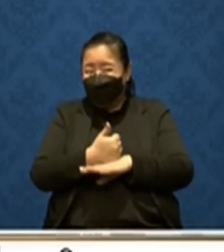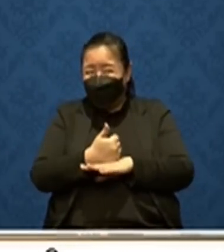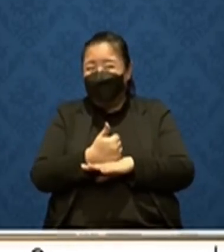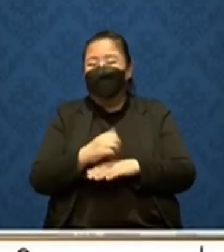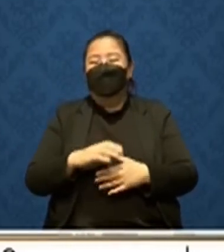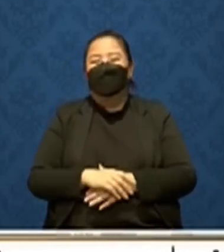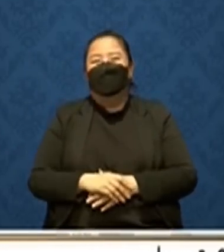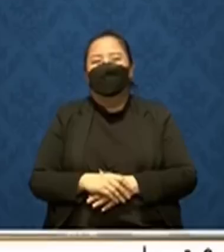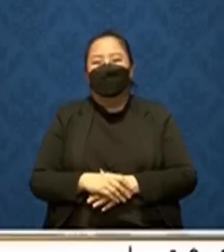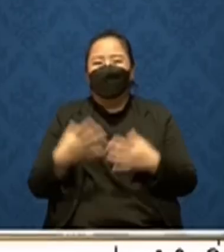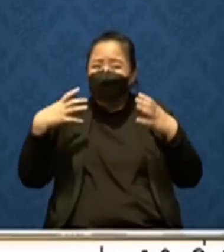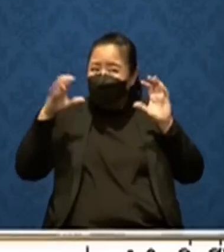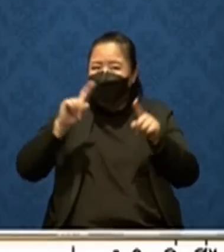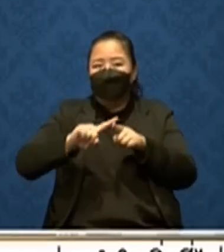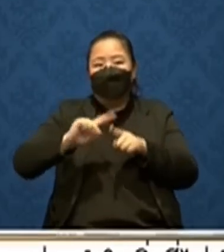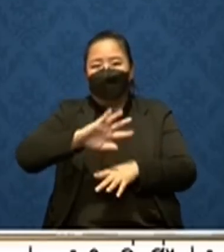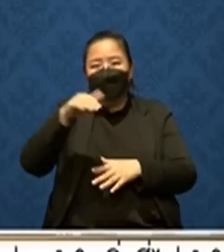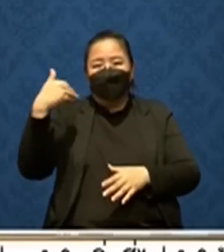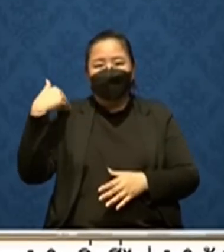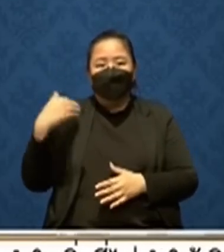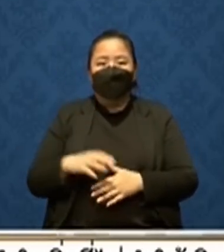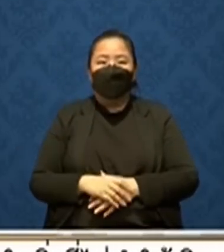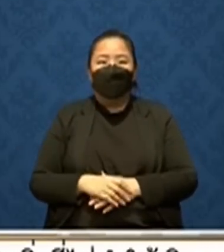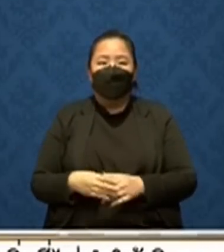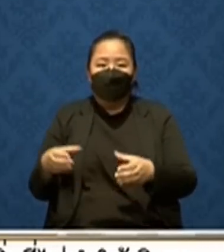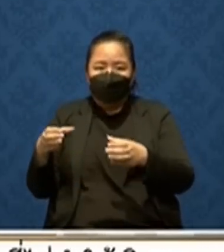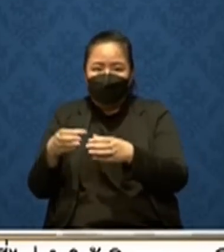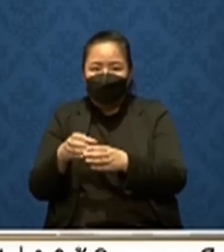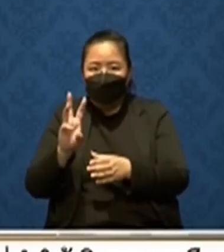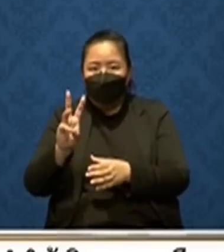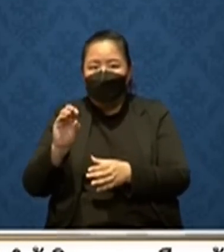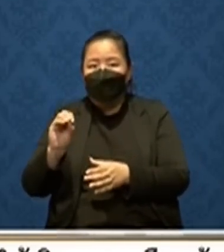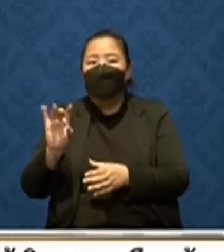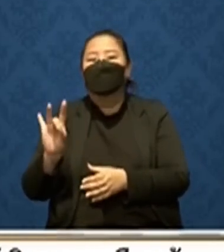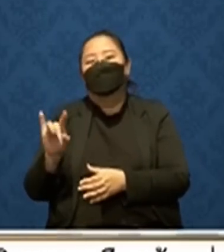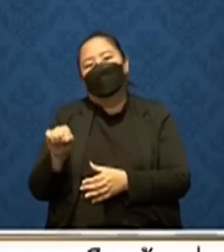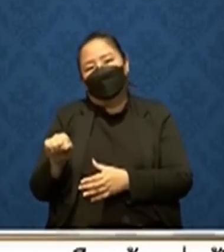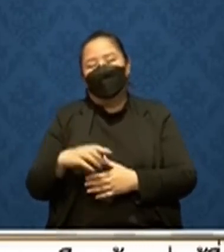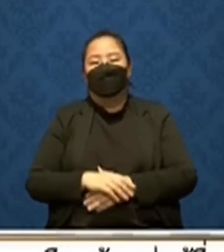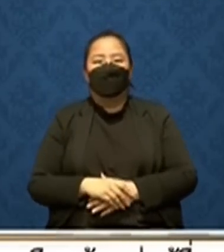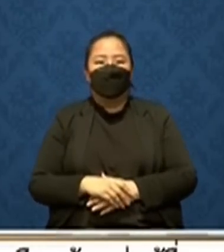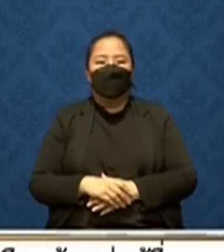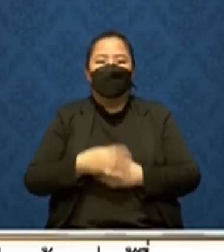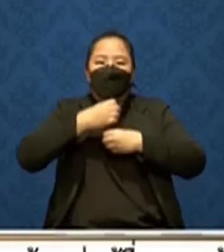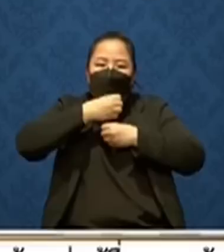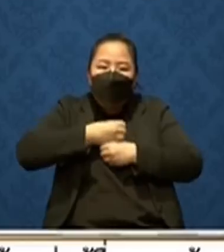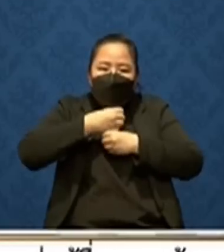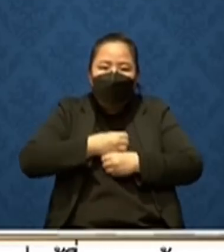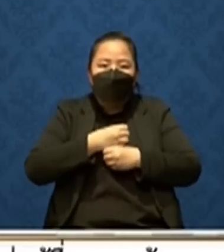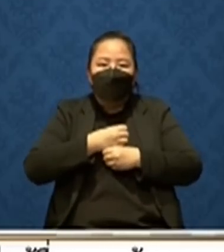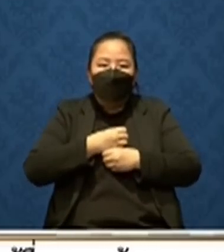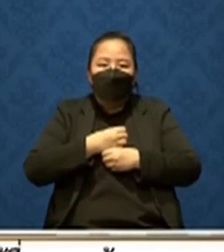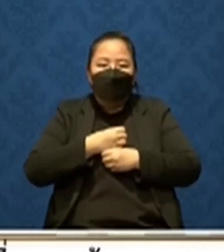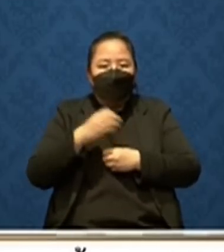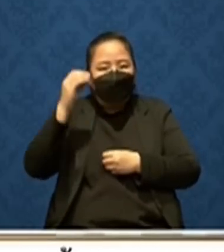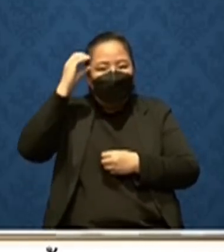สุทธิบัตรนะครับบรรดาค่าการเจ้านี่ล่ะต่างๆเป็นกลุ่ม 608ทั้งแก่ทั้ง